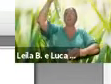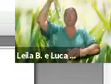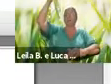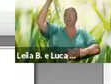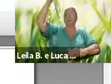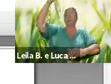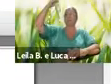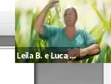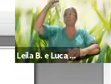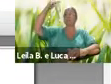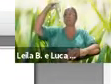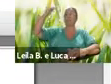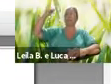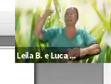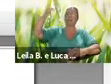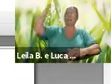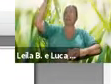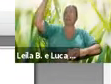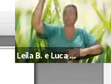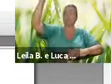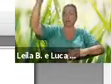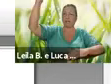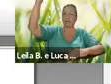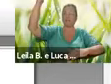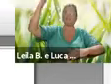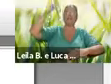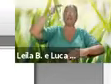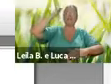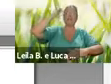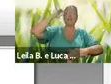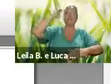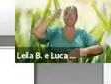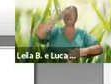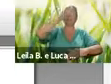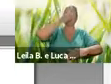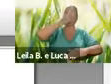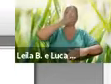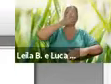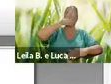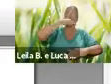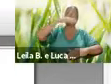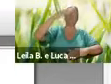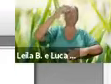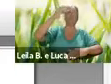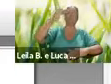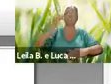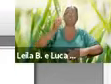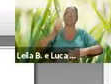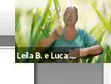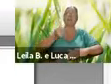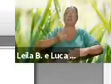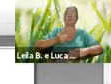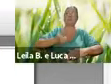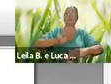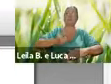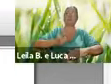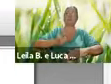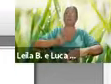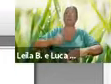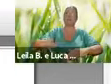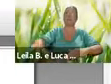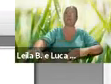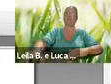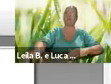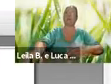più elevato, addirittura più elevato di nosso solar, e dice, ha dovuto smorzare il suo